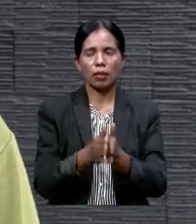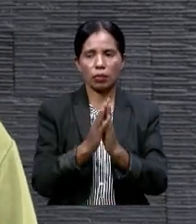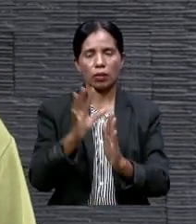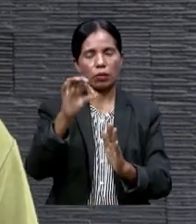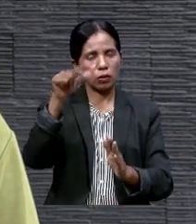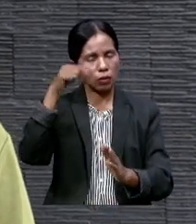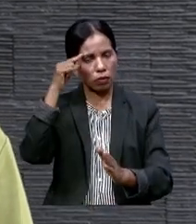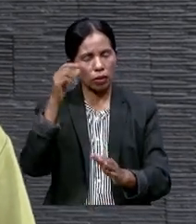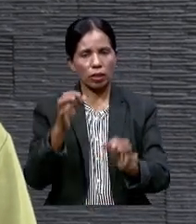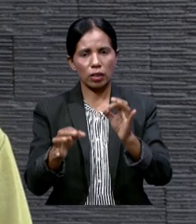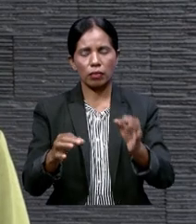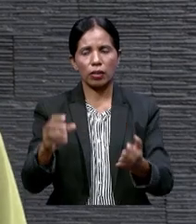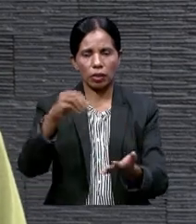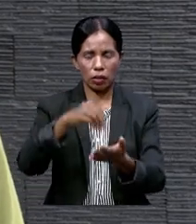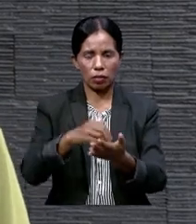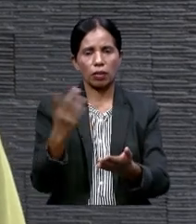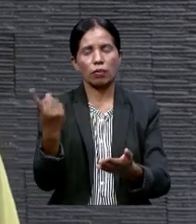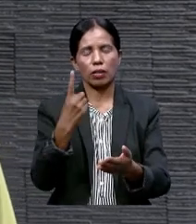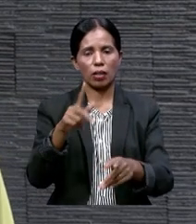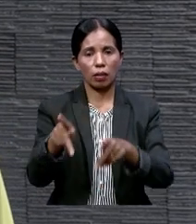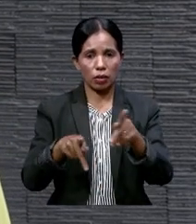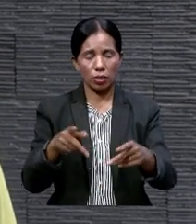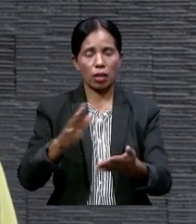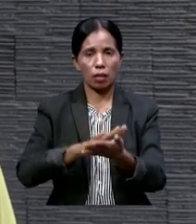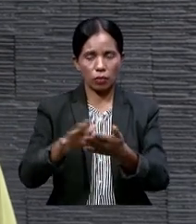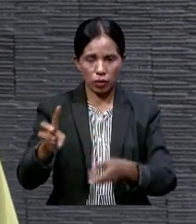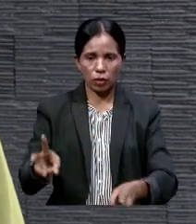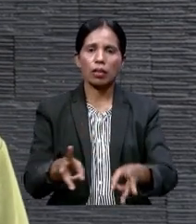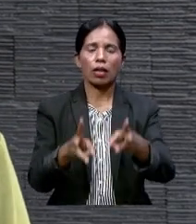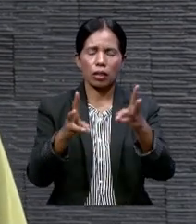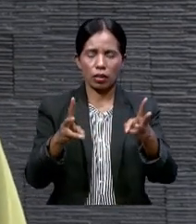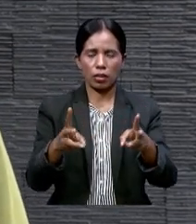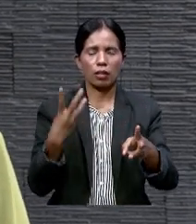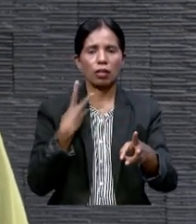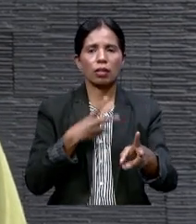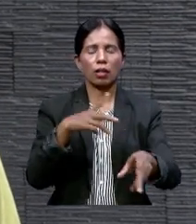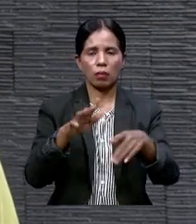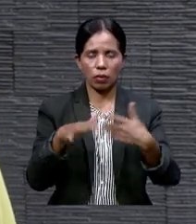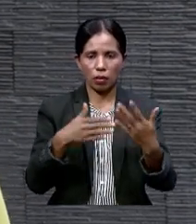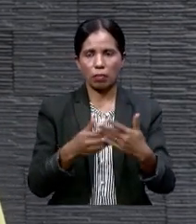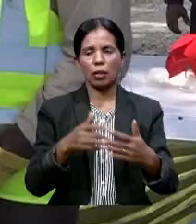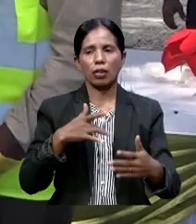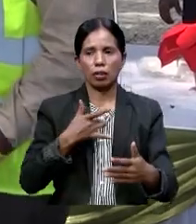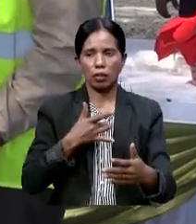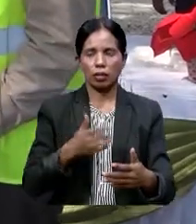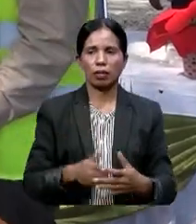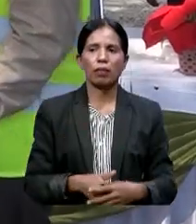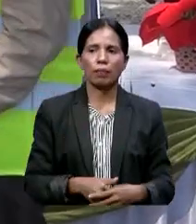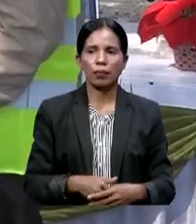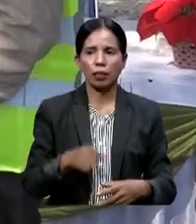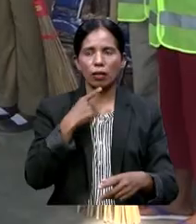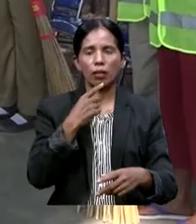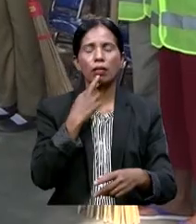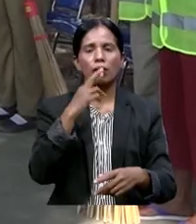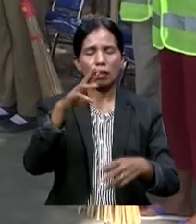governo se kia na fatin mau do obra ida ne para tala na fatin para atun ne ami itan ne kumda di sira mas bere senti. Hatam ba rekomendasaun